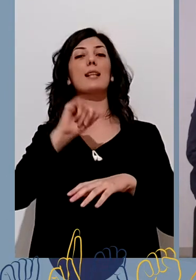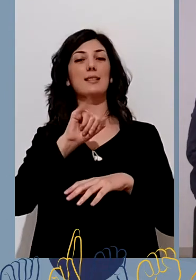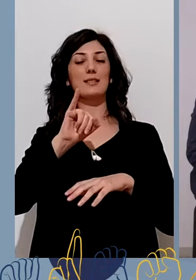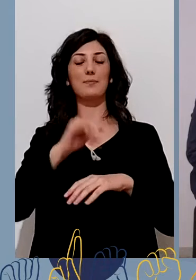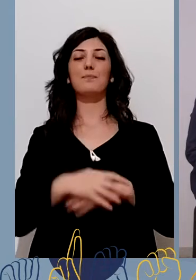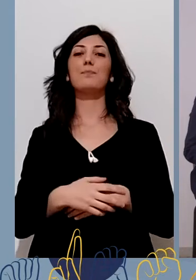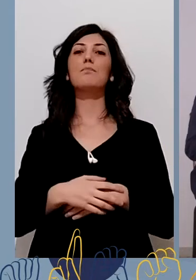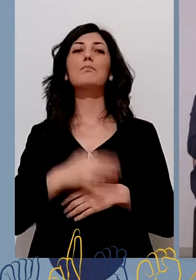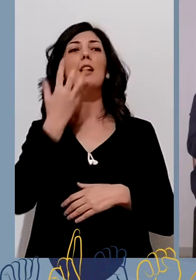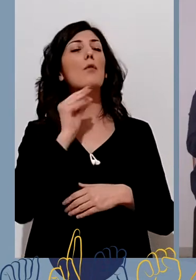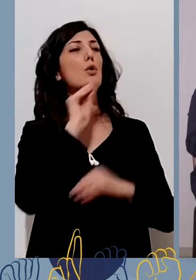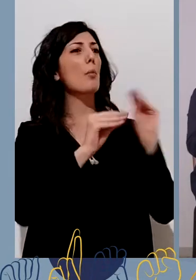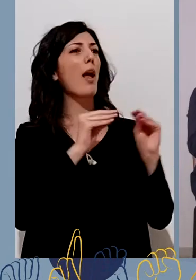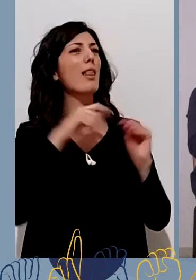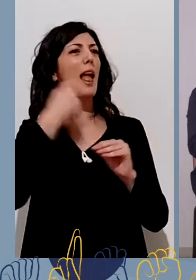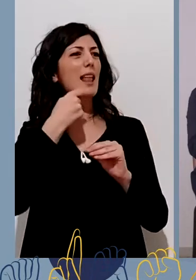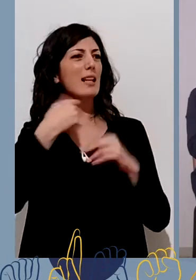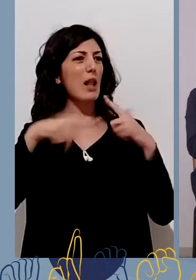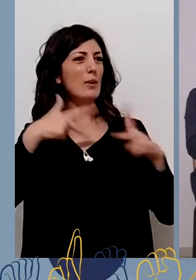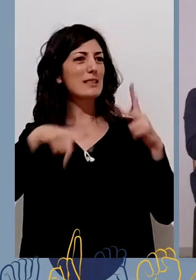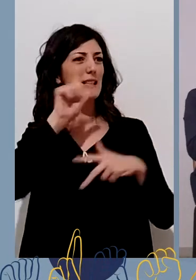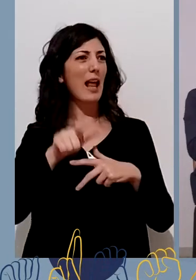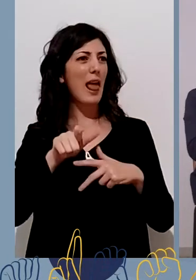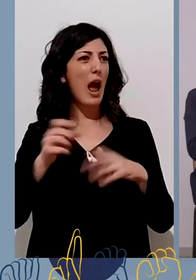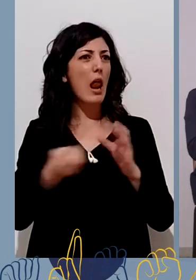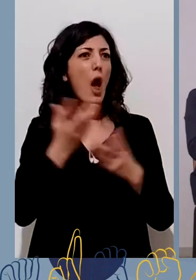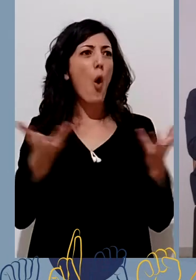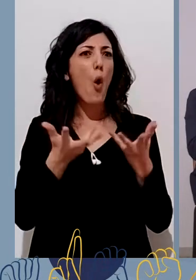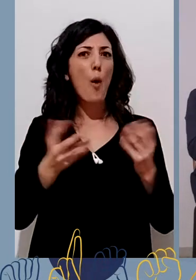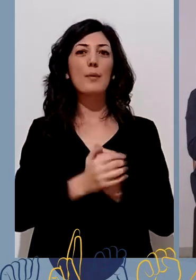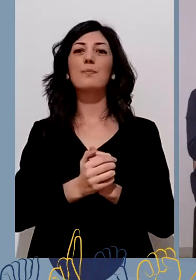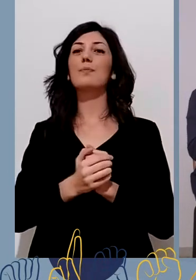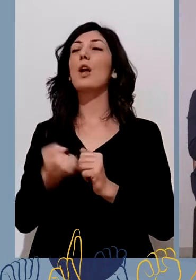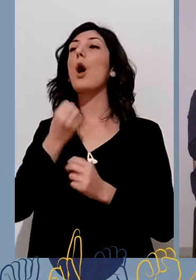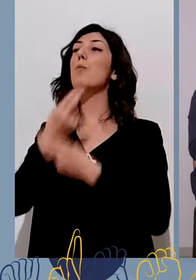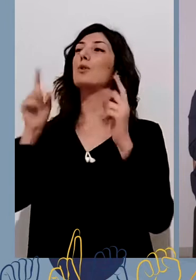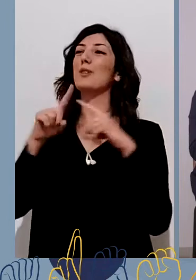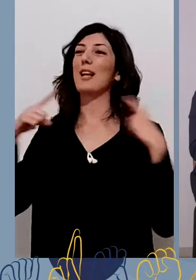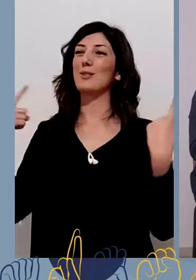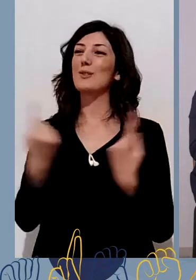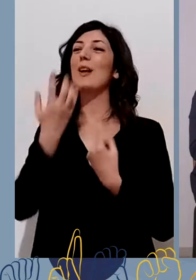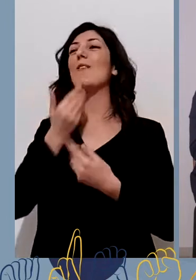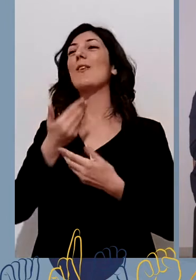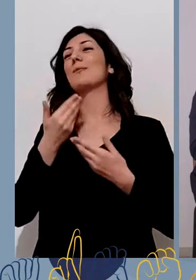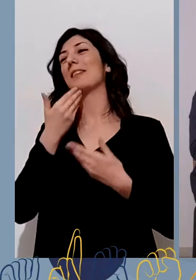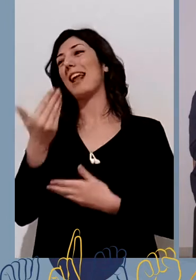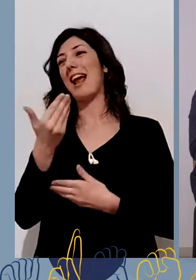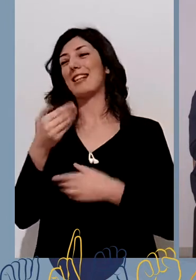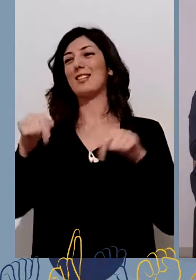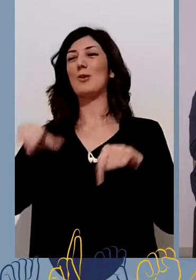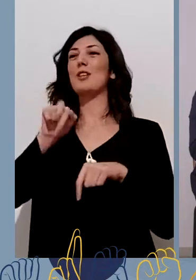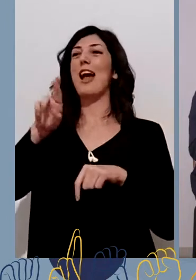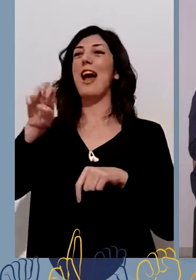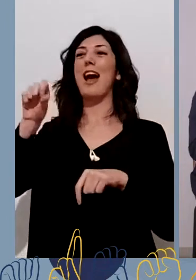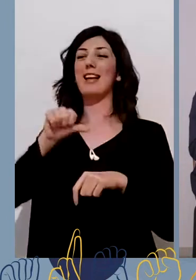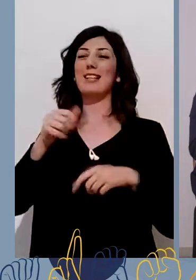lingua dei segni italiana? Buongiorno a tutti, innanzitutto voglio ringraziare l'Ares per avermi oggi invitato a questa